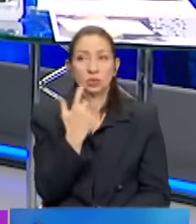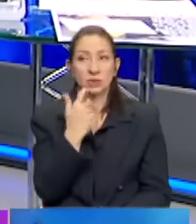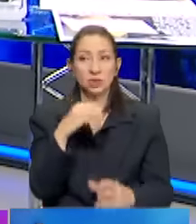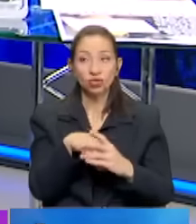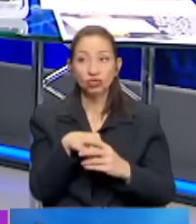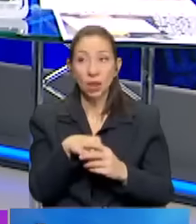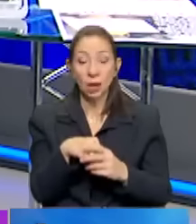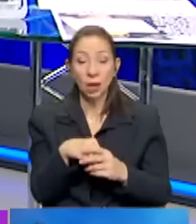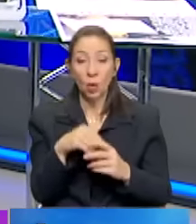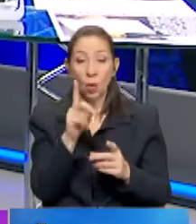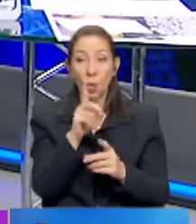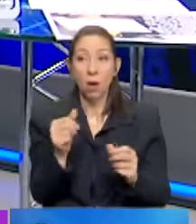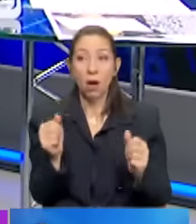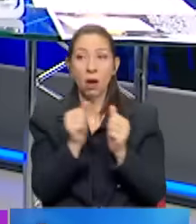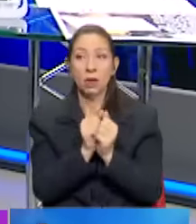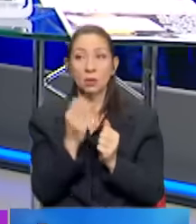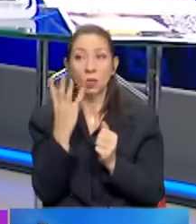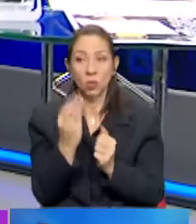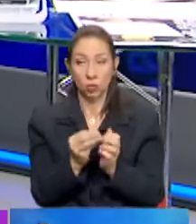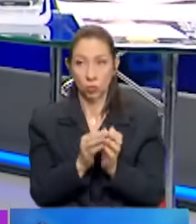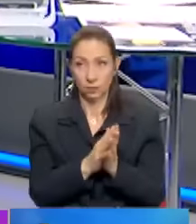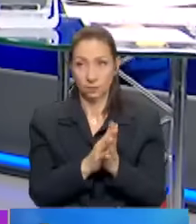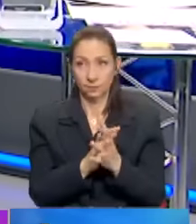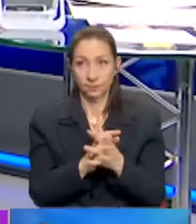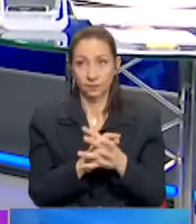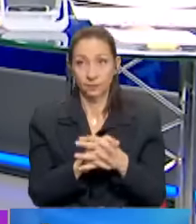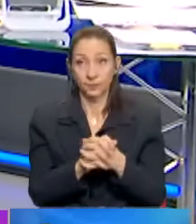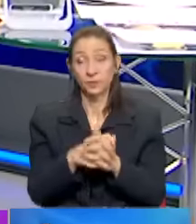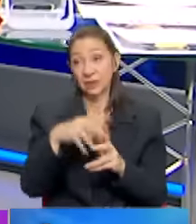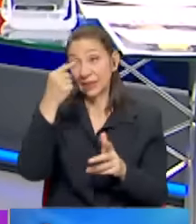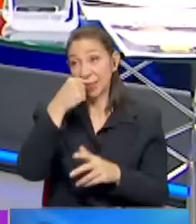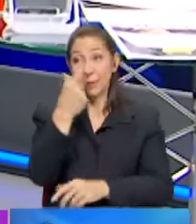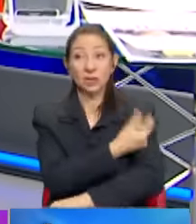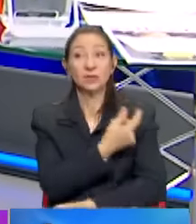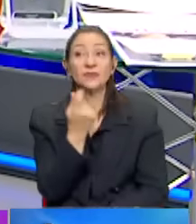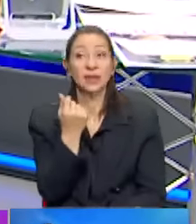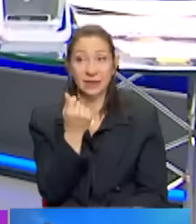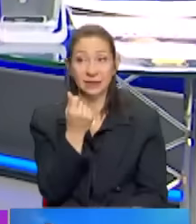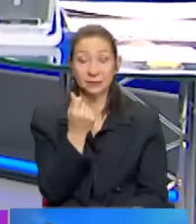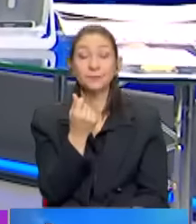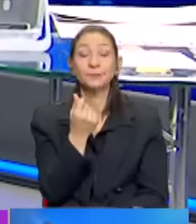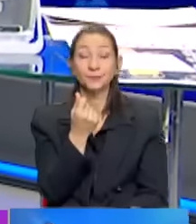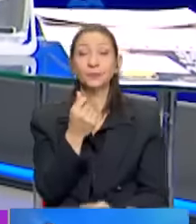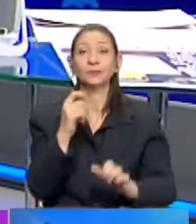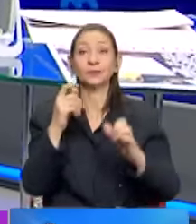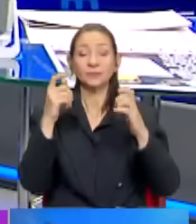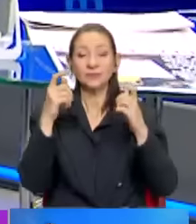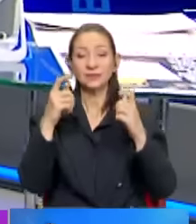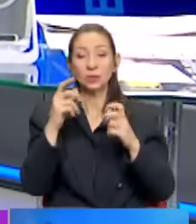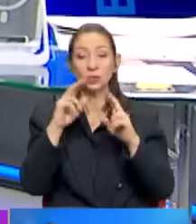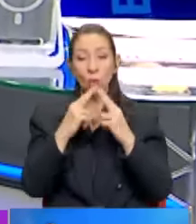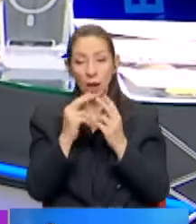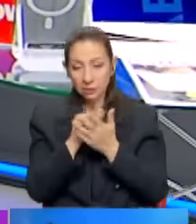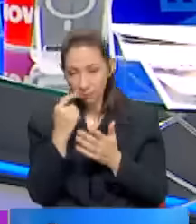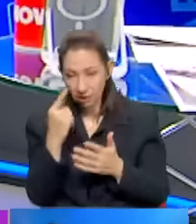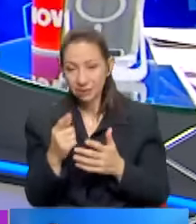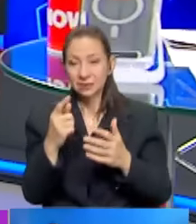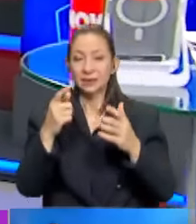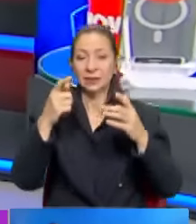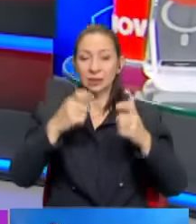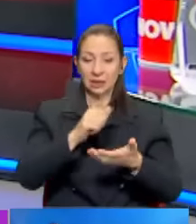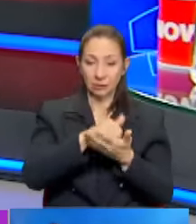neredeyse 10 kata yakın bir artış var Grip aşısı fiyatlarında da ulusal gazetelere baktık dünya gazetelerine baktık